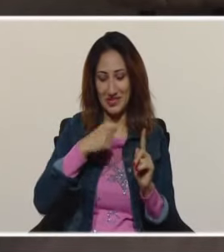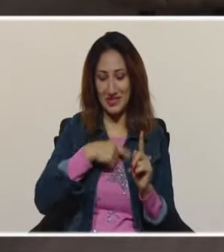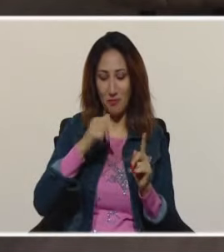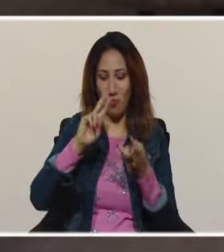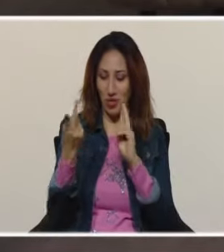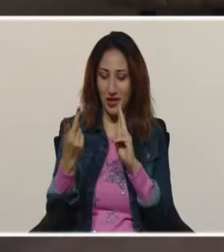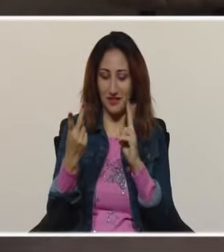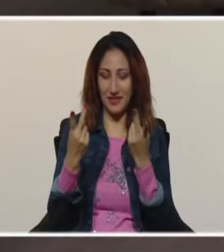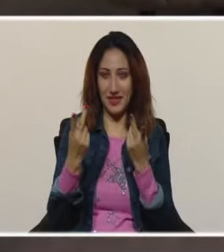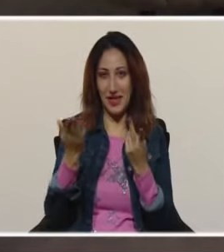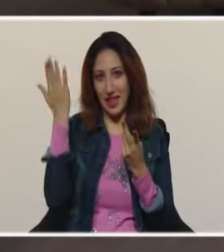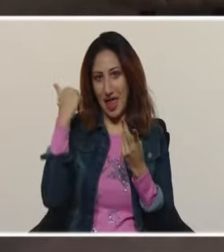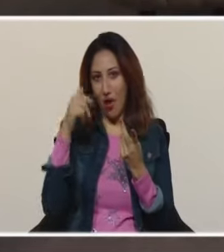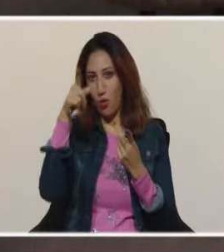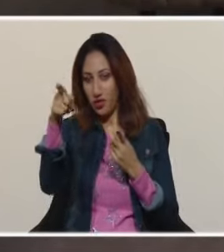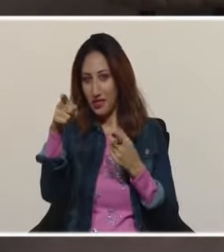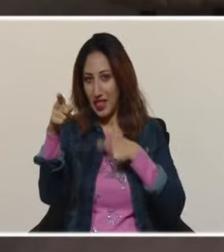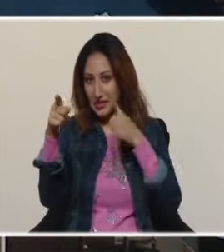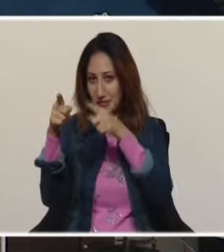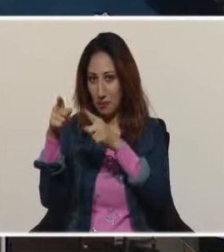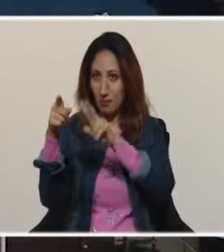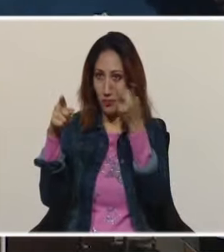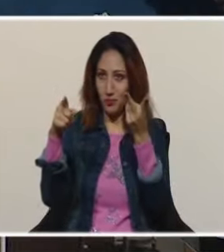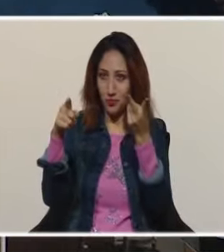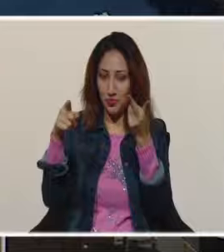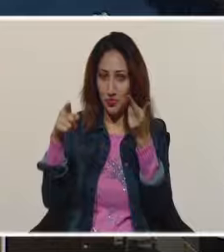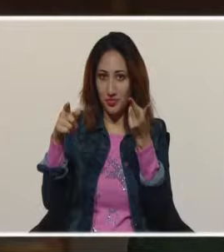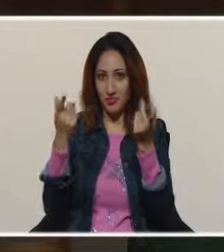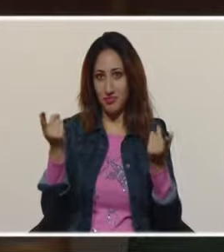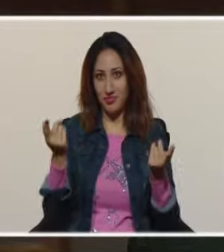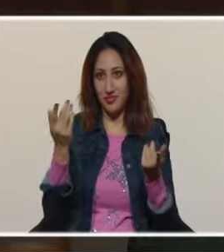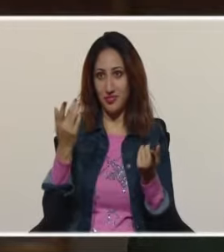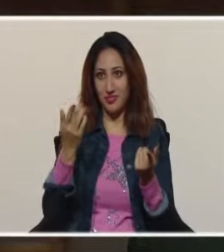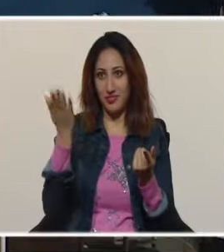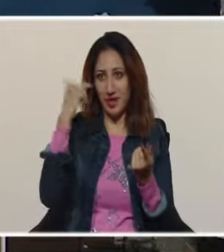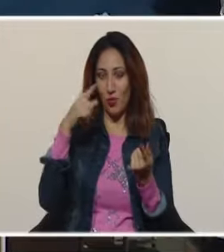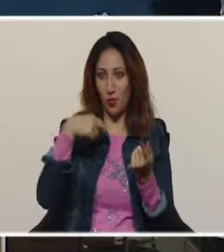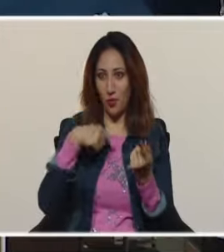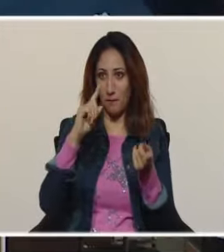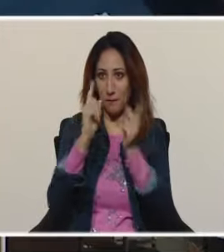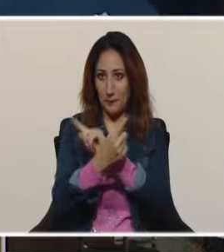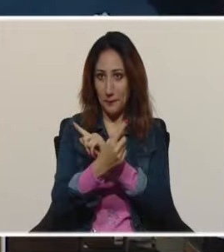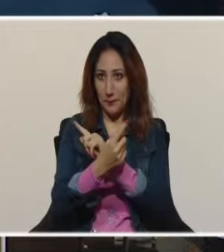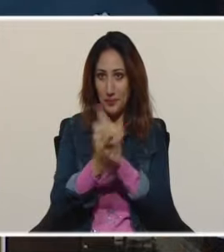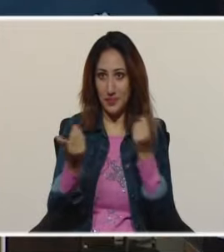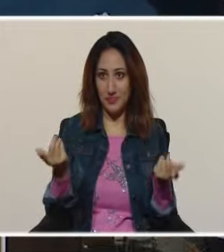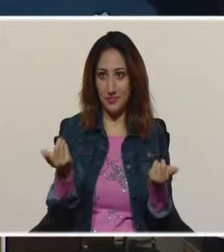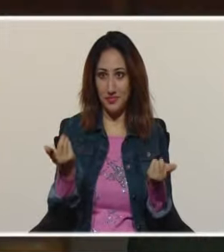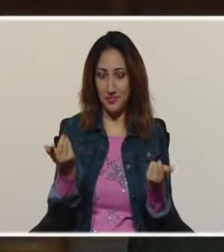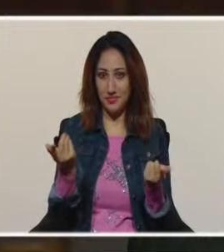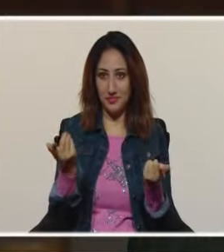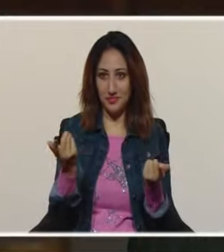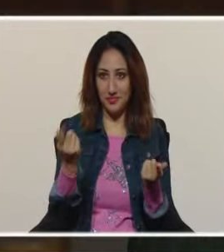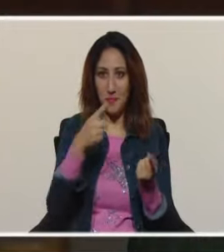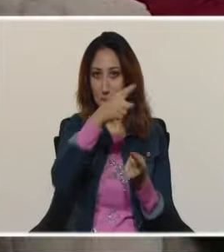غيرتي. انت قلتي لك انت نجلاء في الاول. ندى ونجلاء. انت قلتي لك انت نجلاء في الاول؟ ايوه هي نجلاء. طب دول